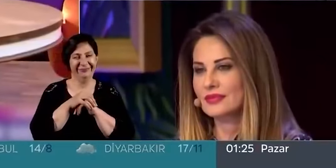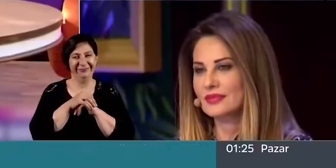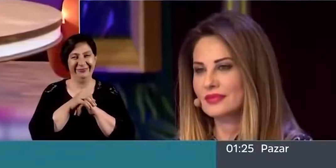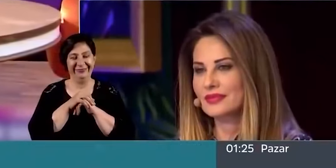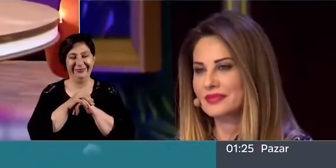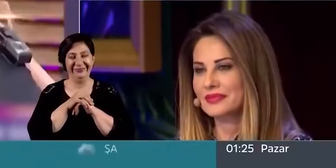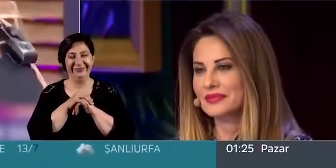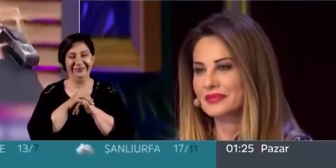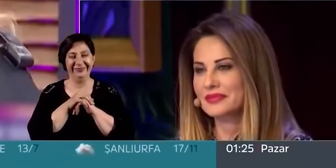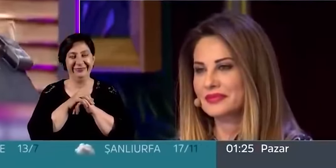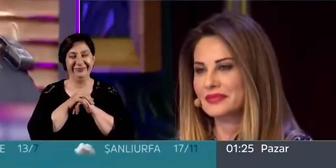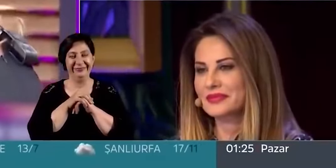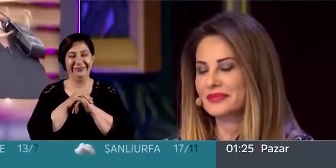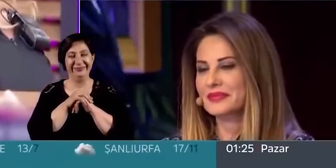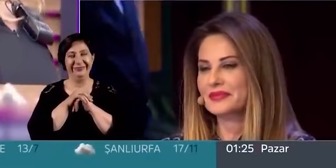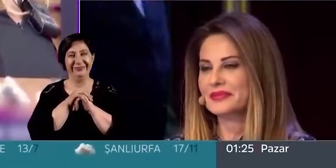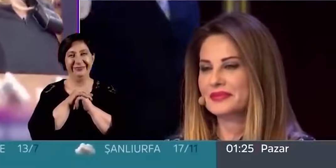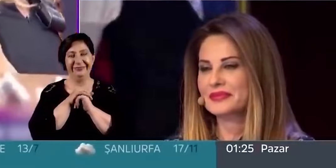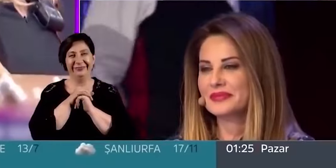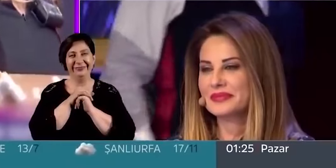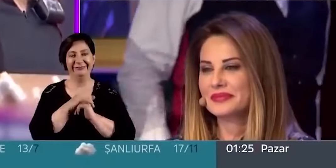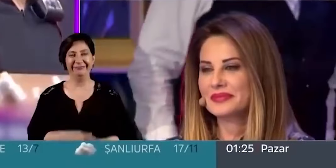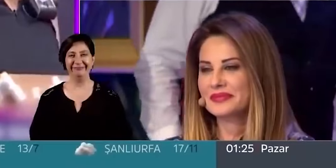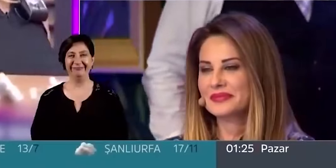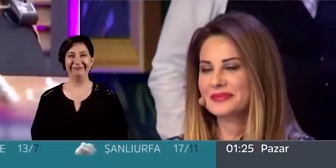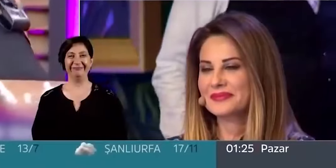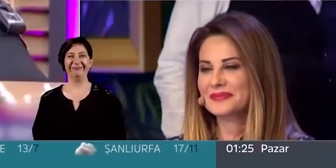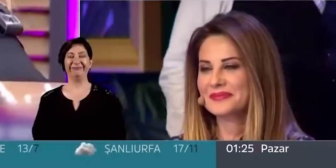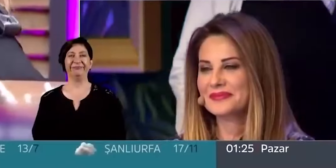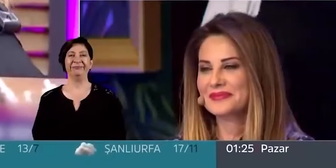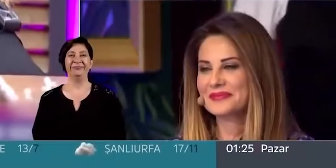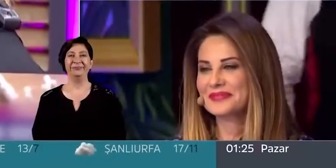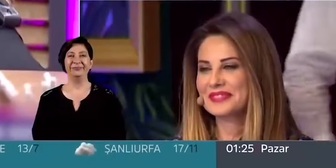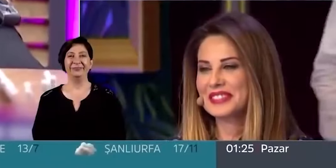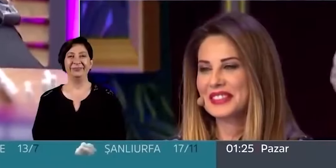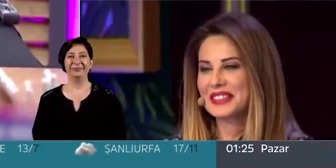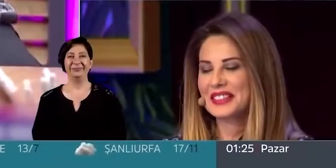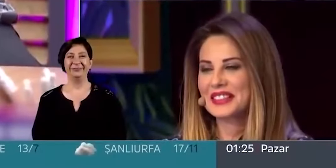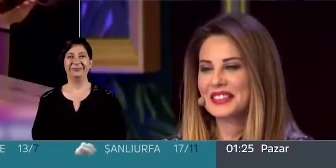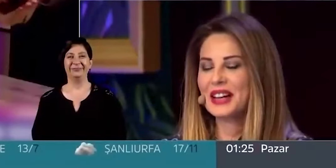Ne?